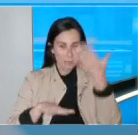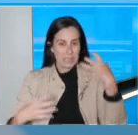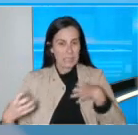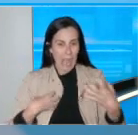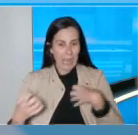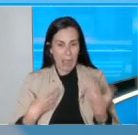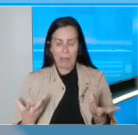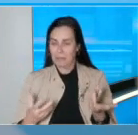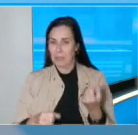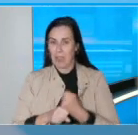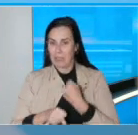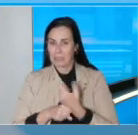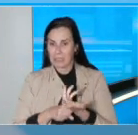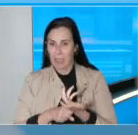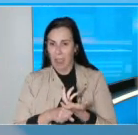שחקן, התעסק